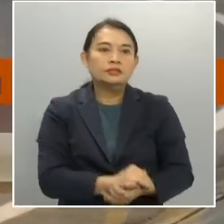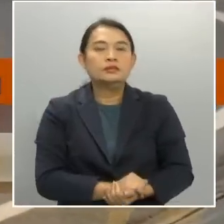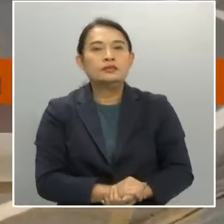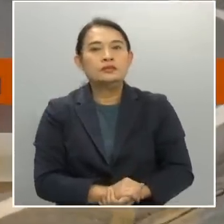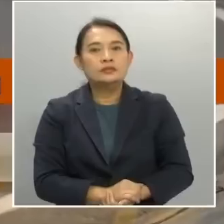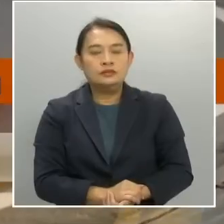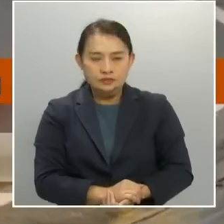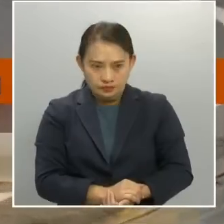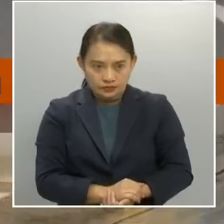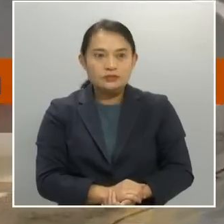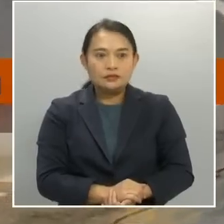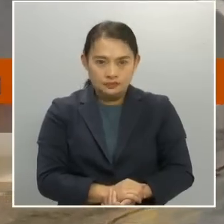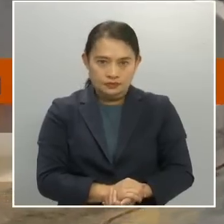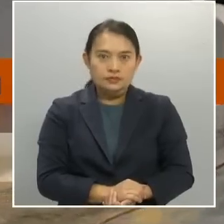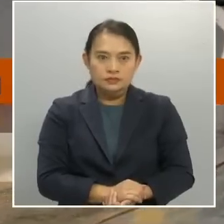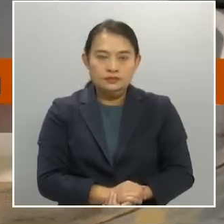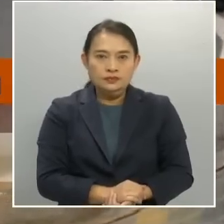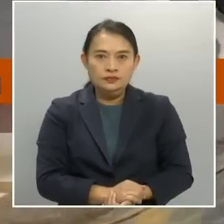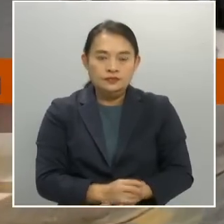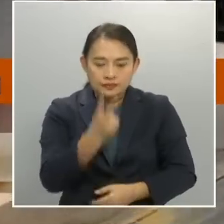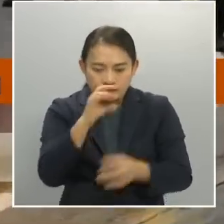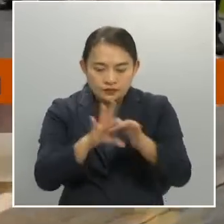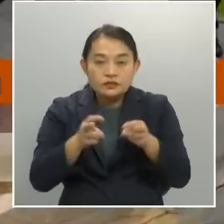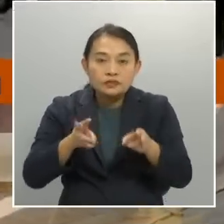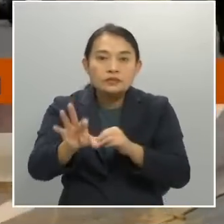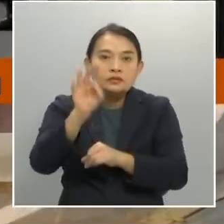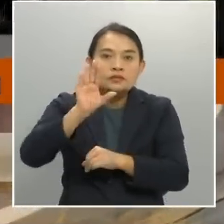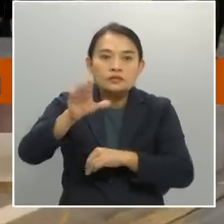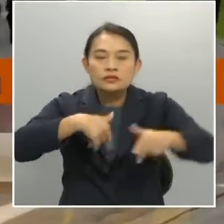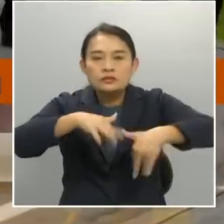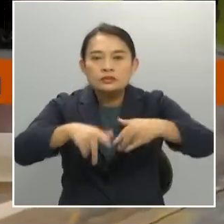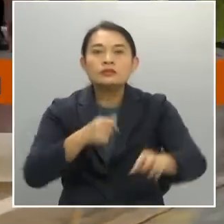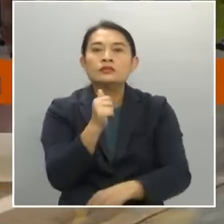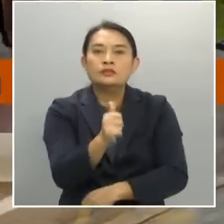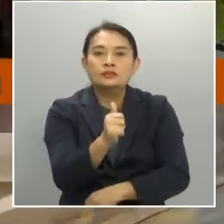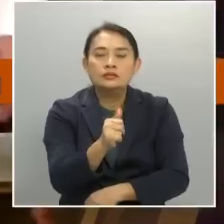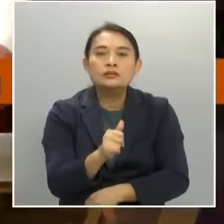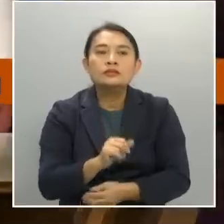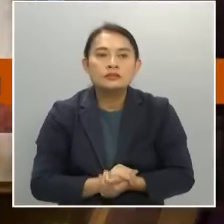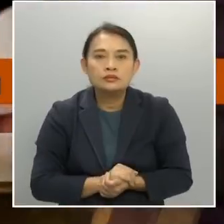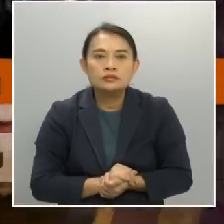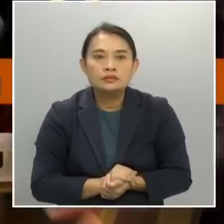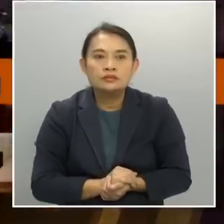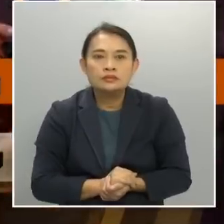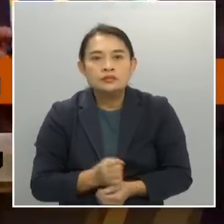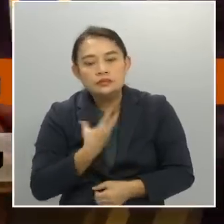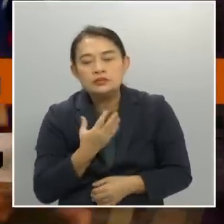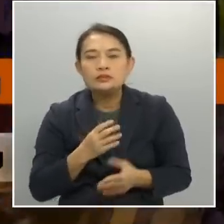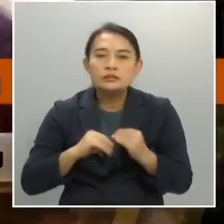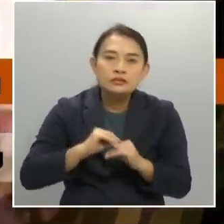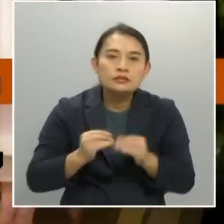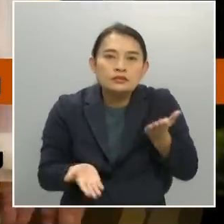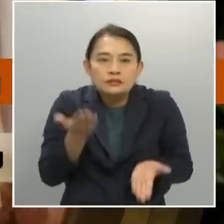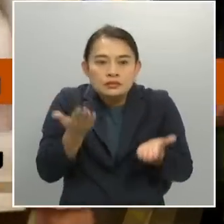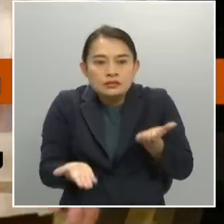แต่ก็ถือเป็นการตัวเป็นสุดทางเลือกเพิ่มให้กับประชาชนคือได้เลือกเพิ่มหรือจะเบื่อเพิ่มก็แล้วแต่ประชา